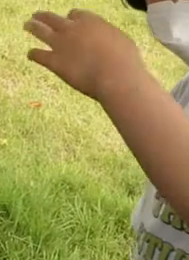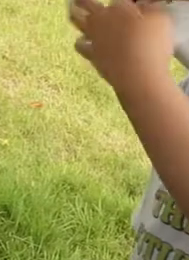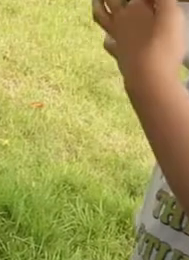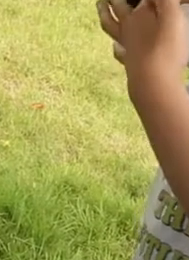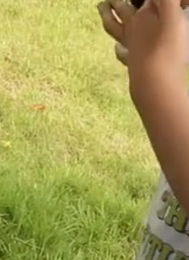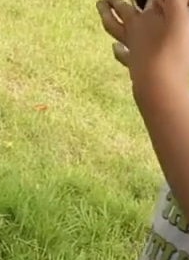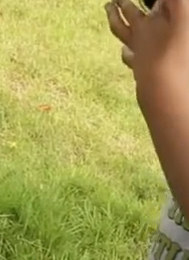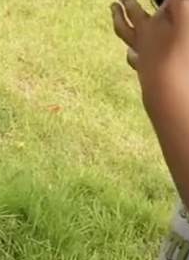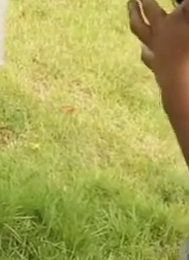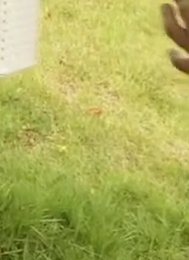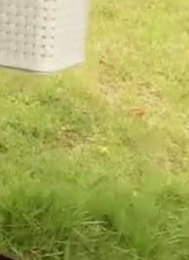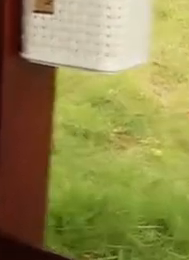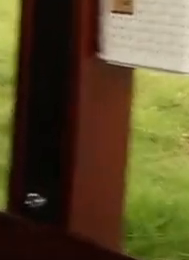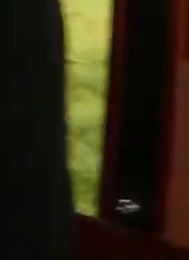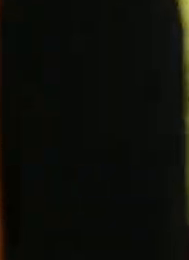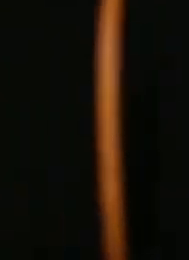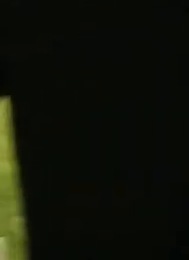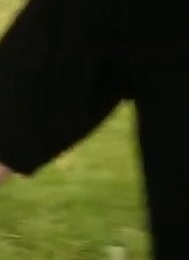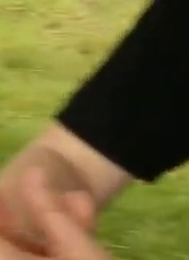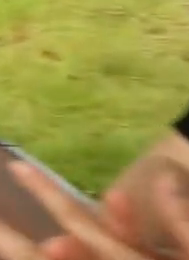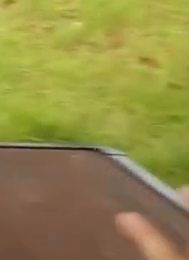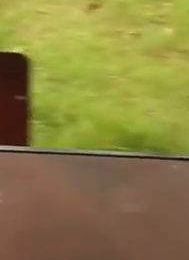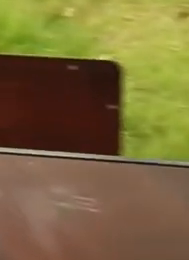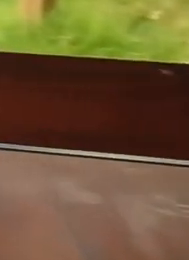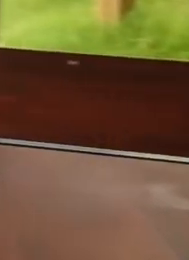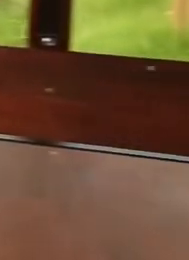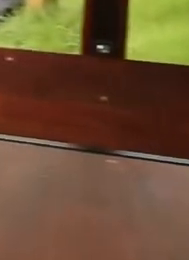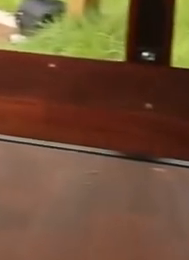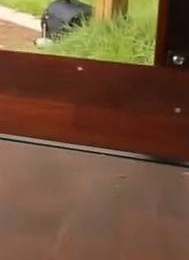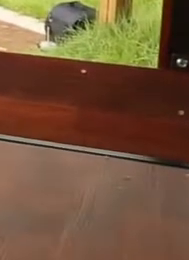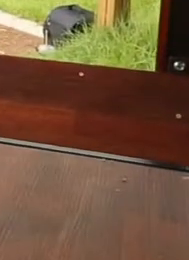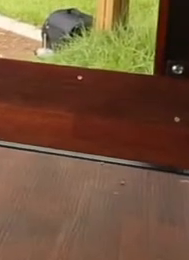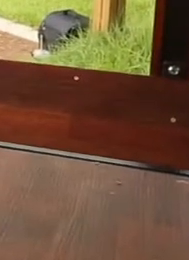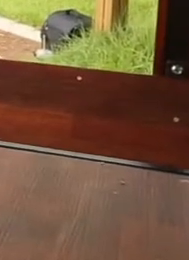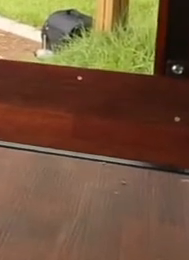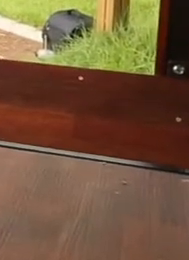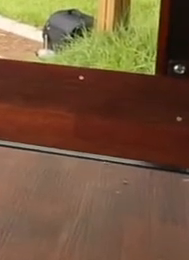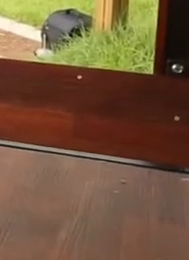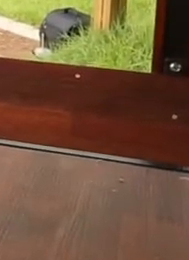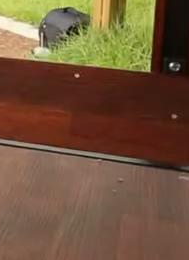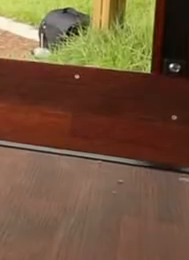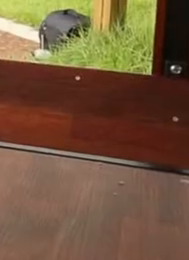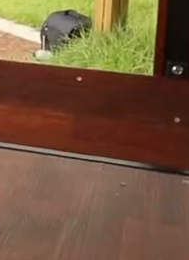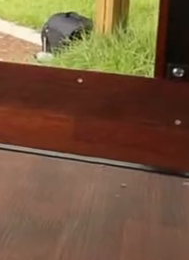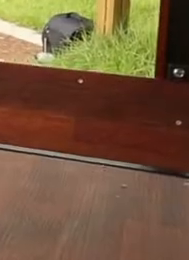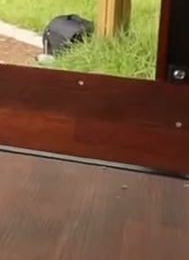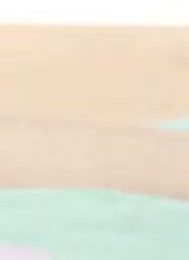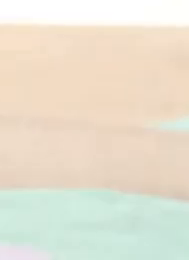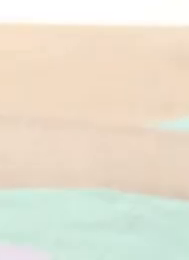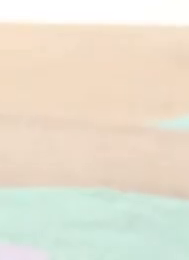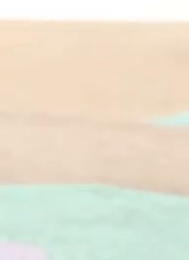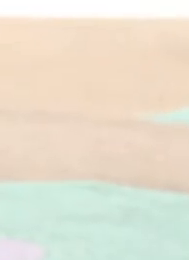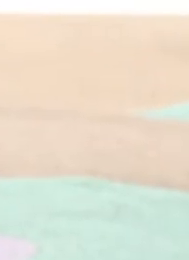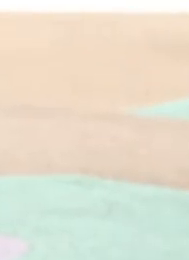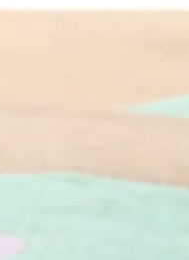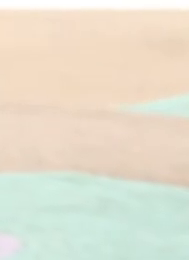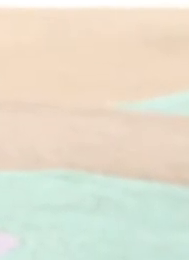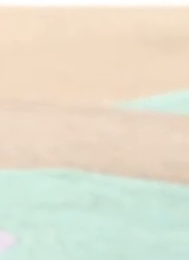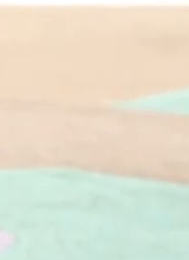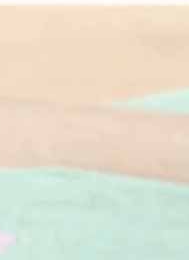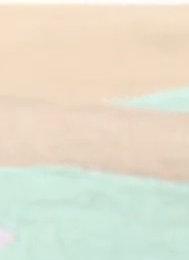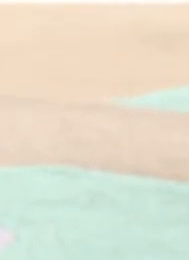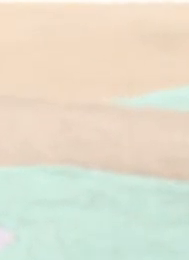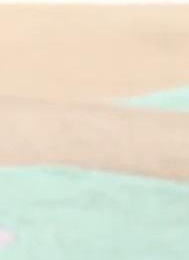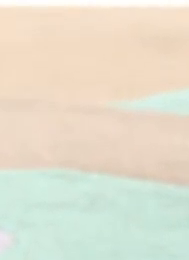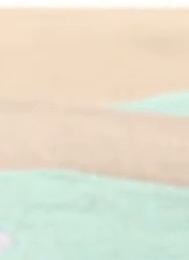해주면은 차량만 해결돼도 되게 좀 뭐 온 가족을 필요 없이 엄마랑 아이랑 두시만 와도 되잖아요. 네. 특수 학교이기 때문에